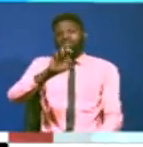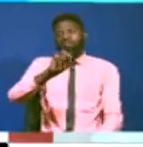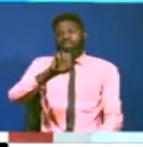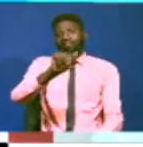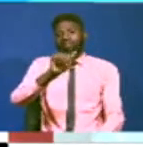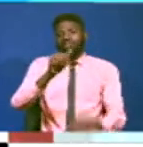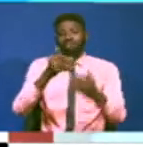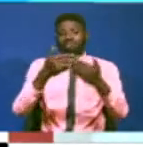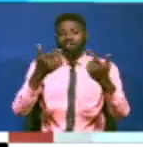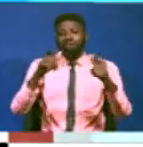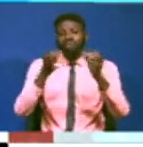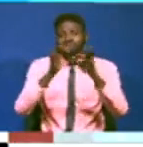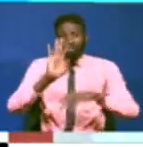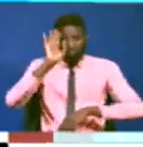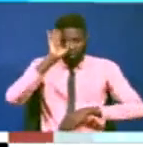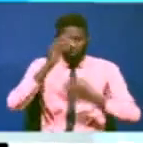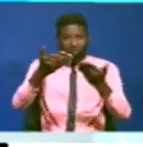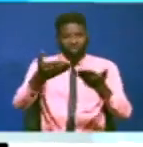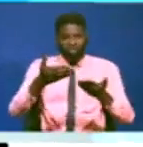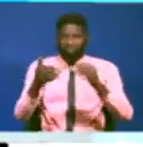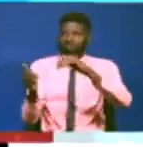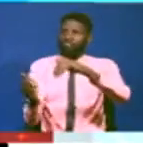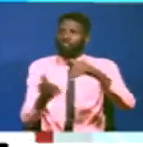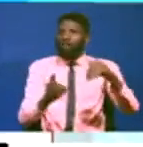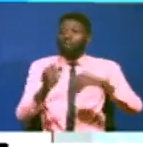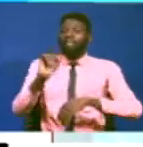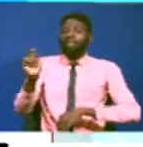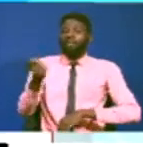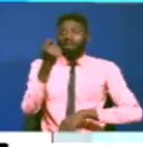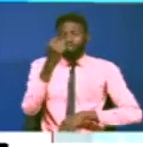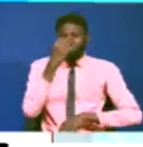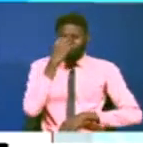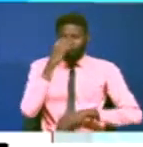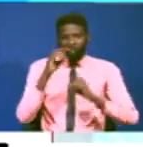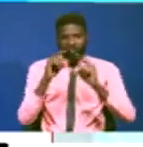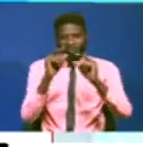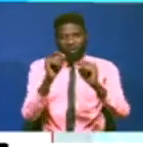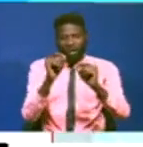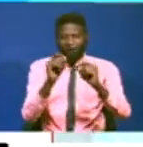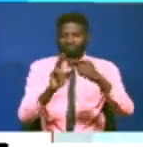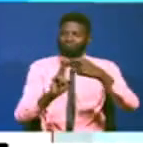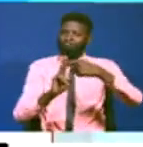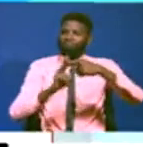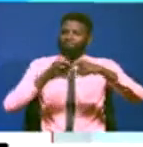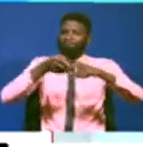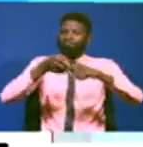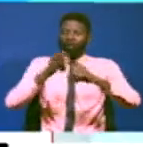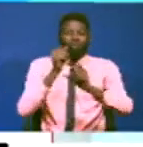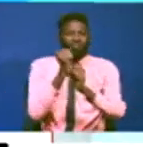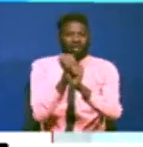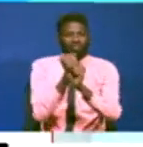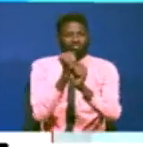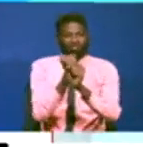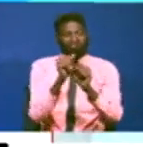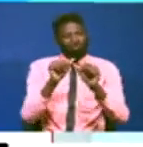Karibu tuende nalo. Moja kwa moja ni kwamba Rais William Ruto amesema hatalegeza juhudi zake za kuhakikisha kila